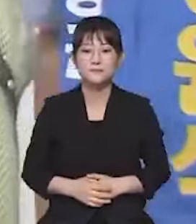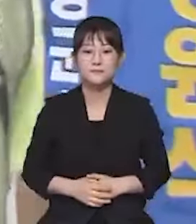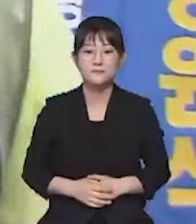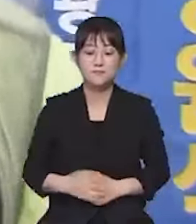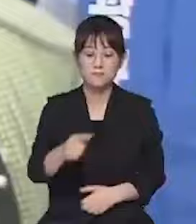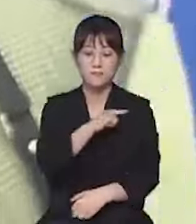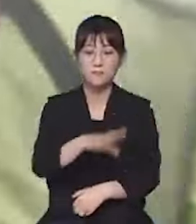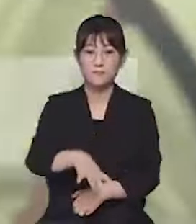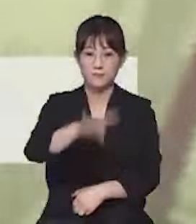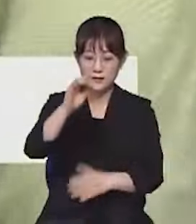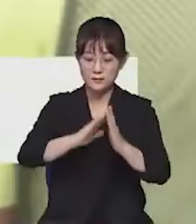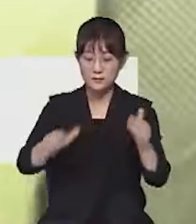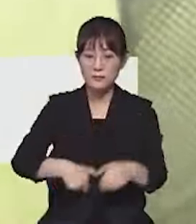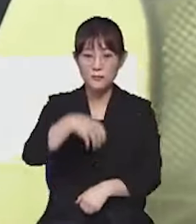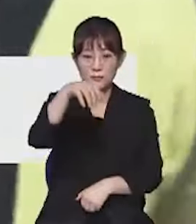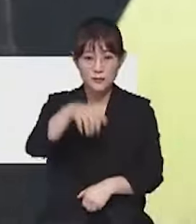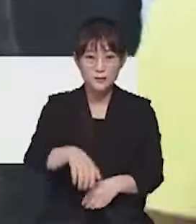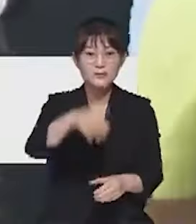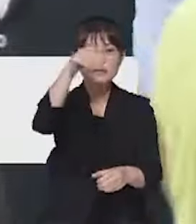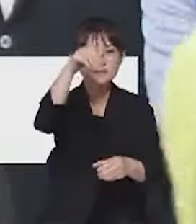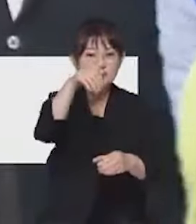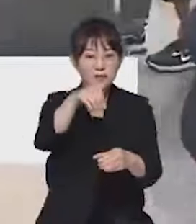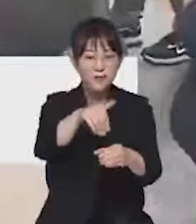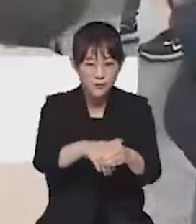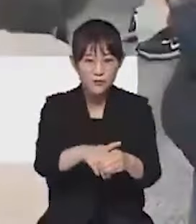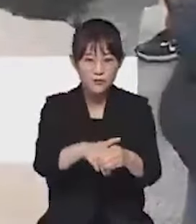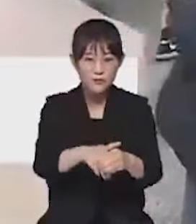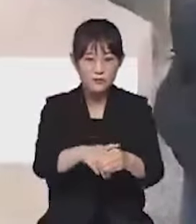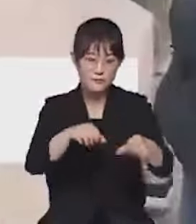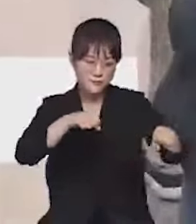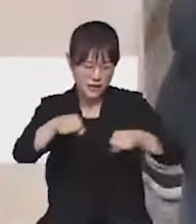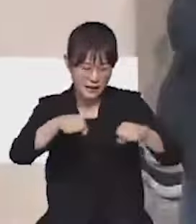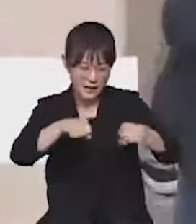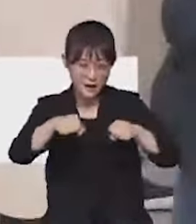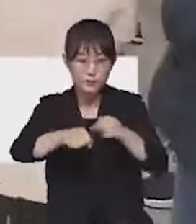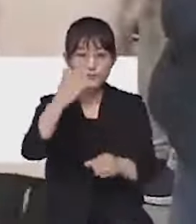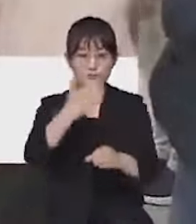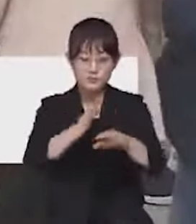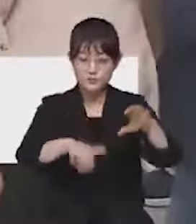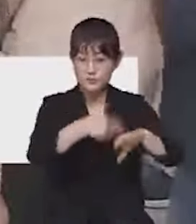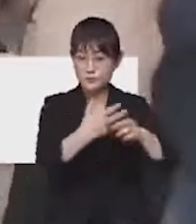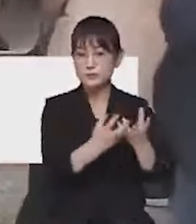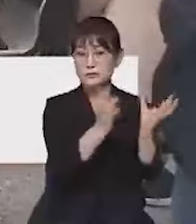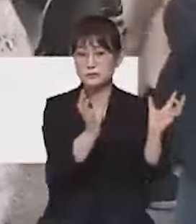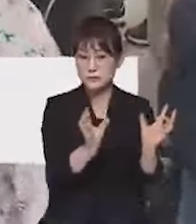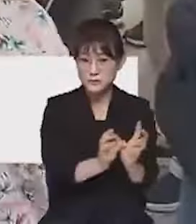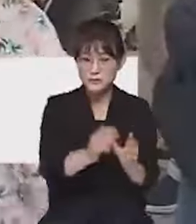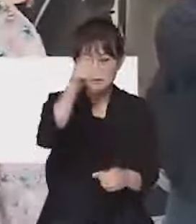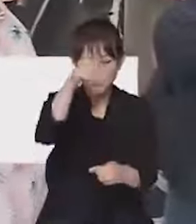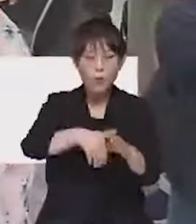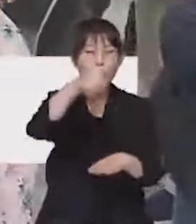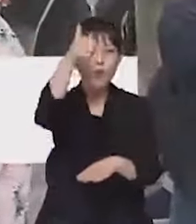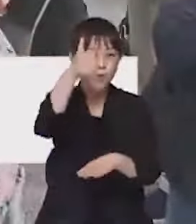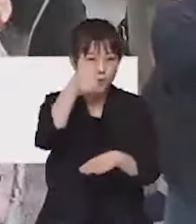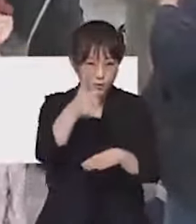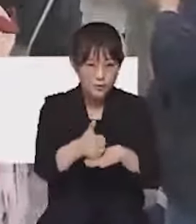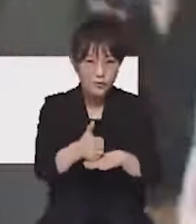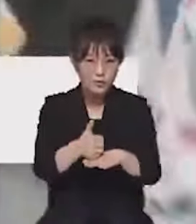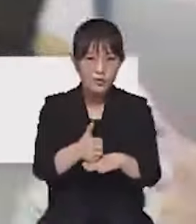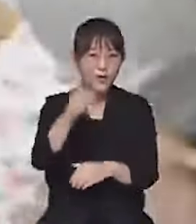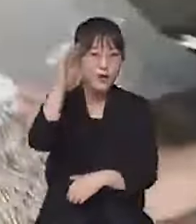일찌감치 전남지역 재선거에 총력을 선언한 혁신당은 선거 결과에 당의 미래가 걸렸다고 해도 과언이